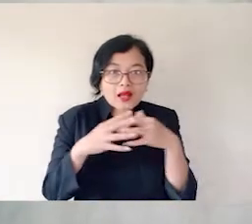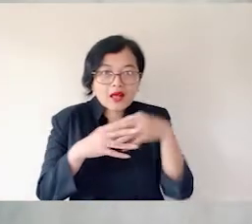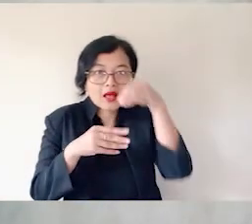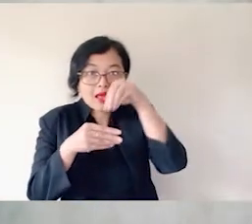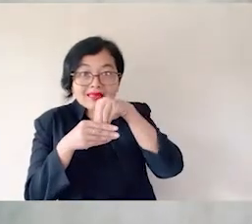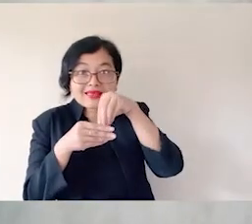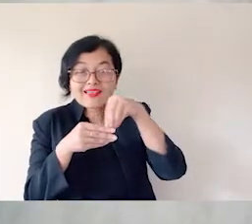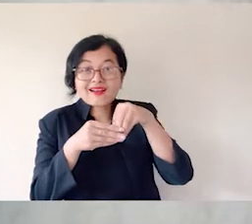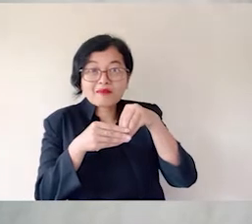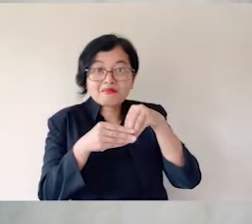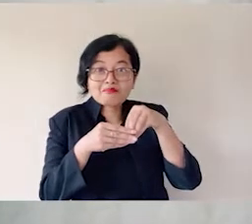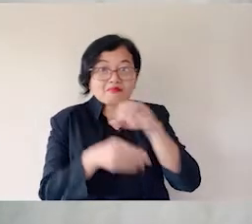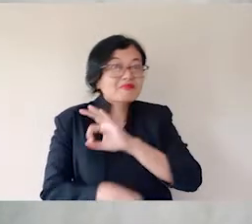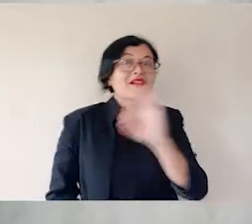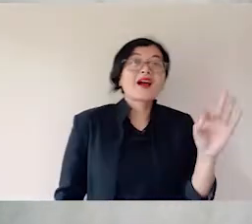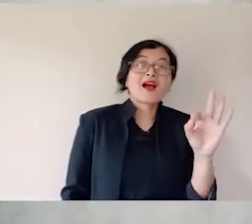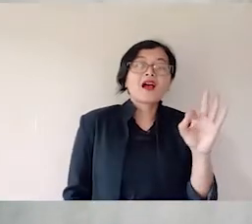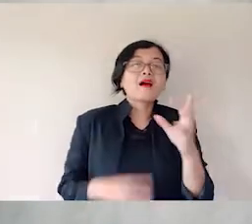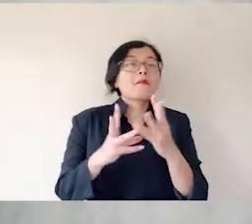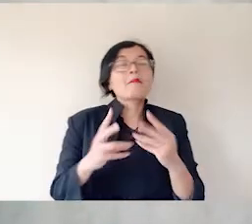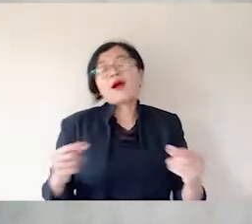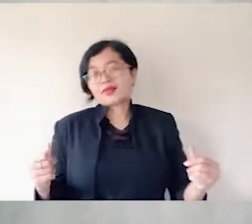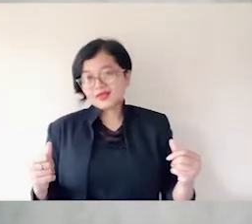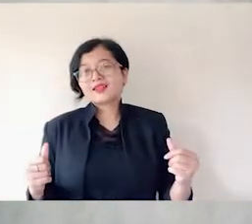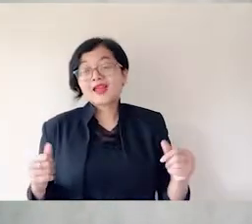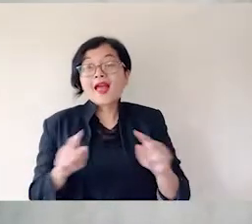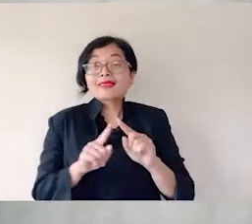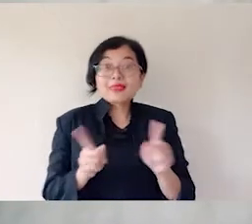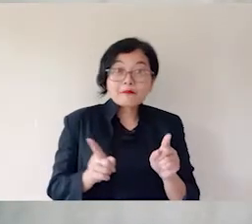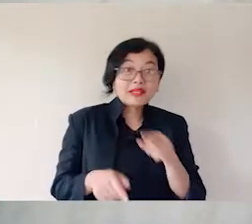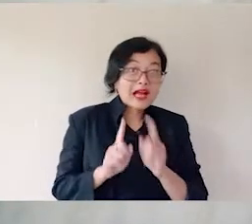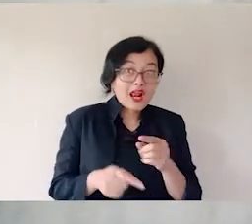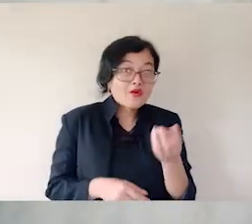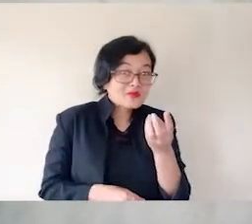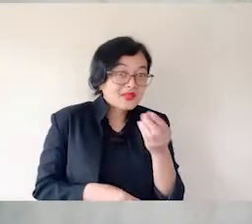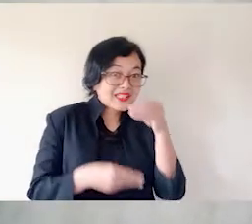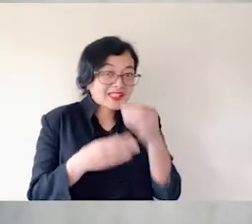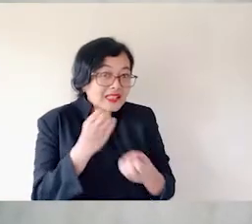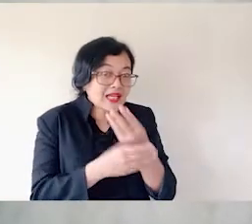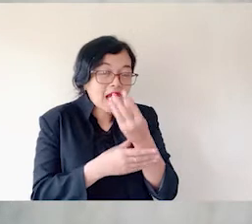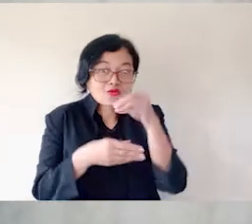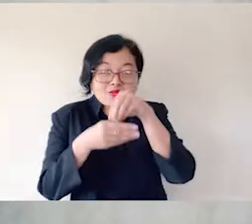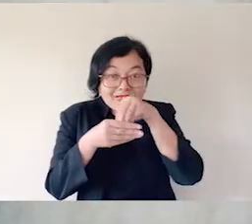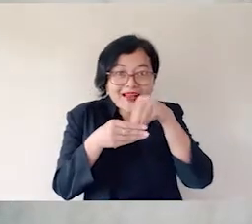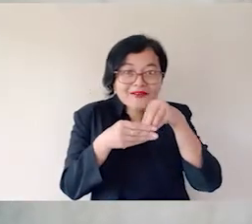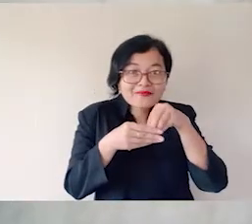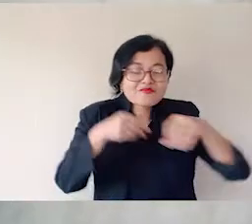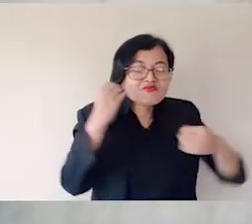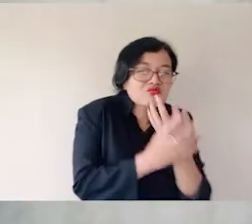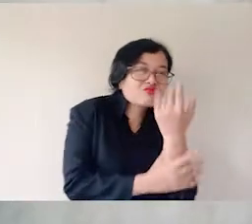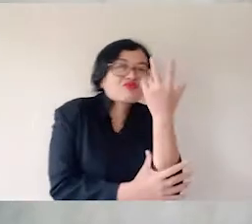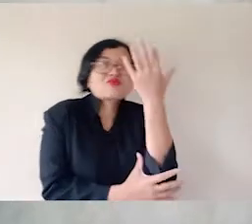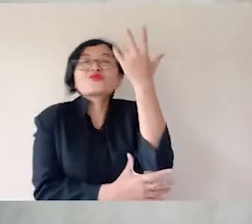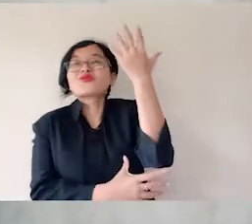tanah dan mati, ya tetap satu biji saja. Tetapi jika ia mati, ia akan menghasilkan banyak buah.